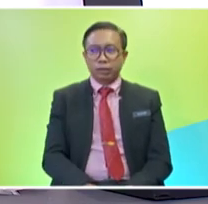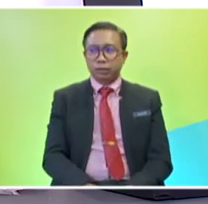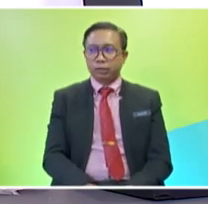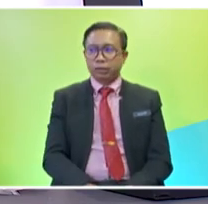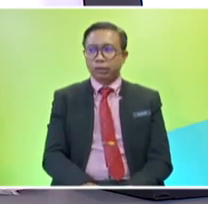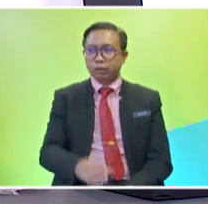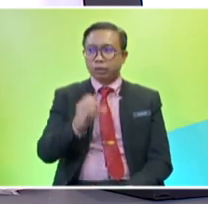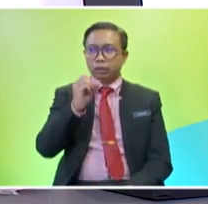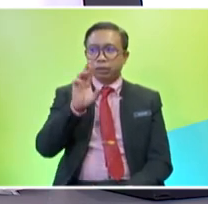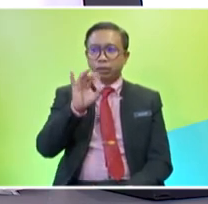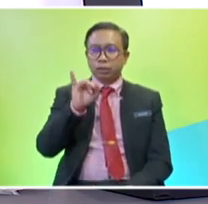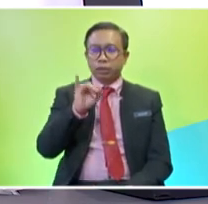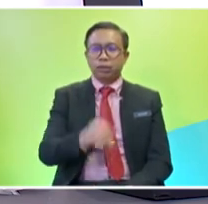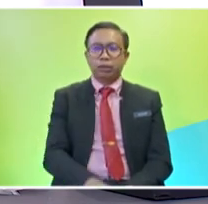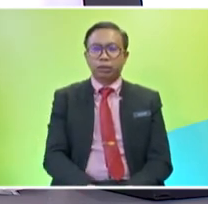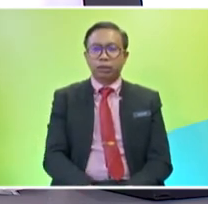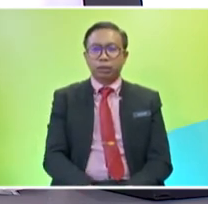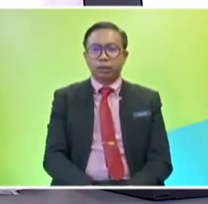sirih jelek